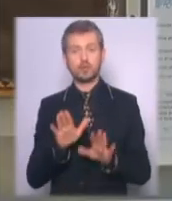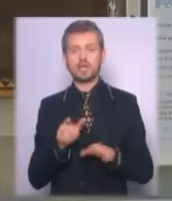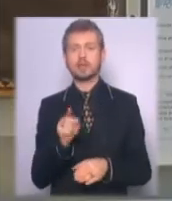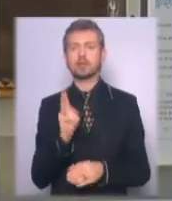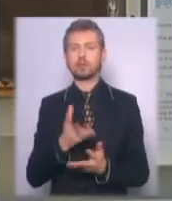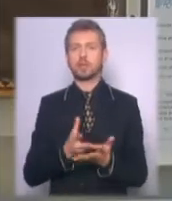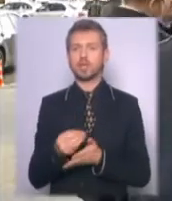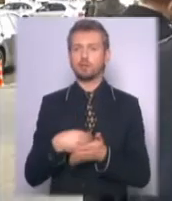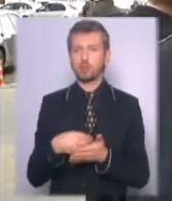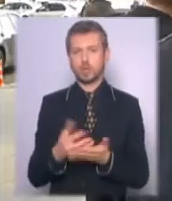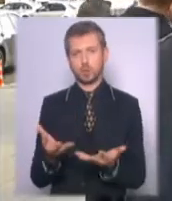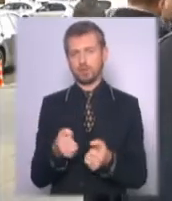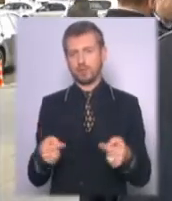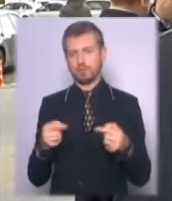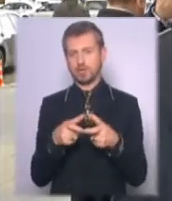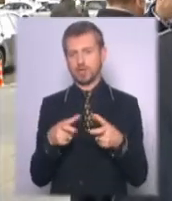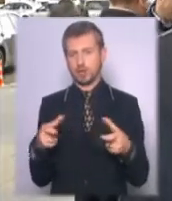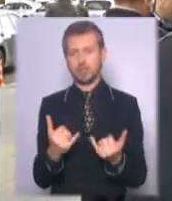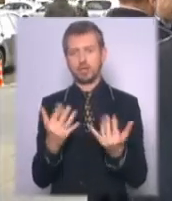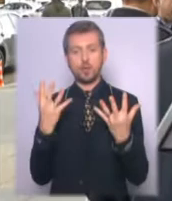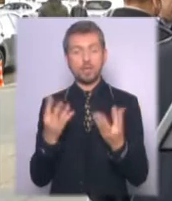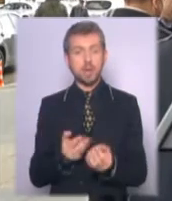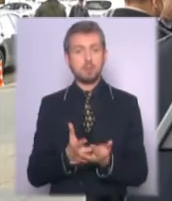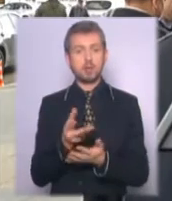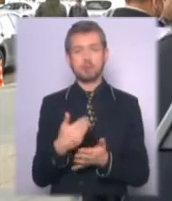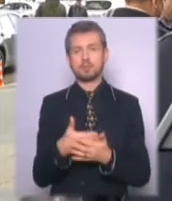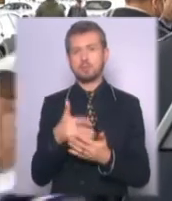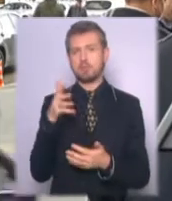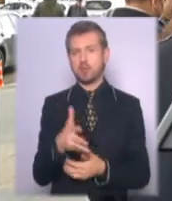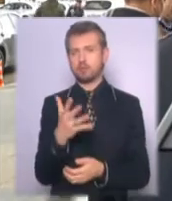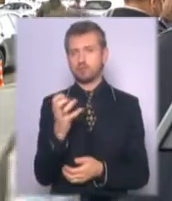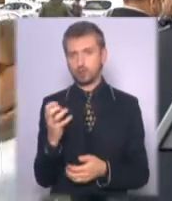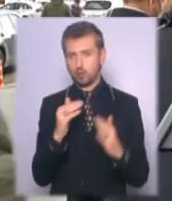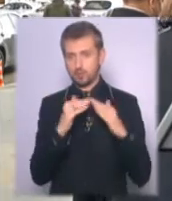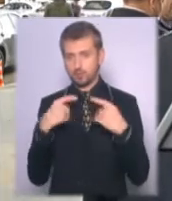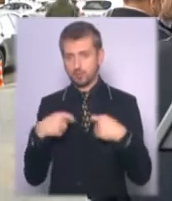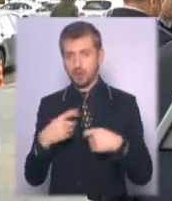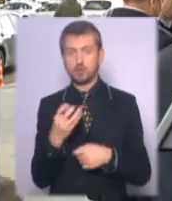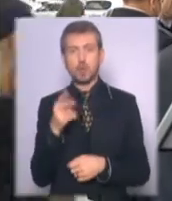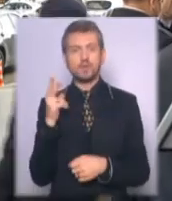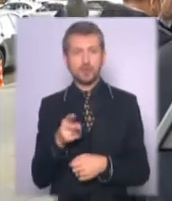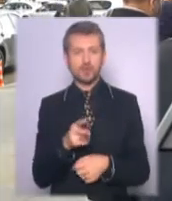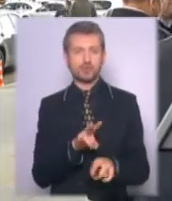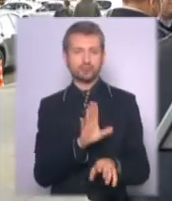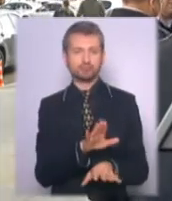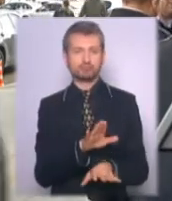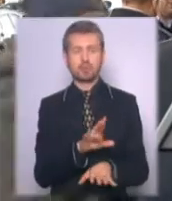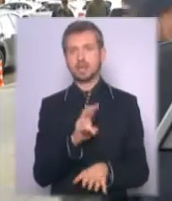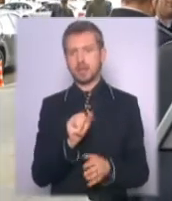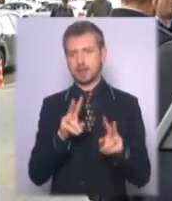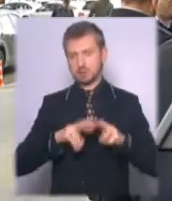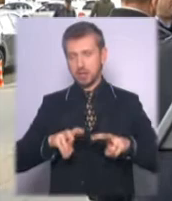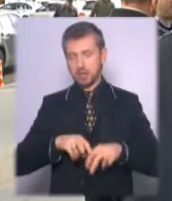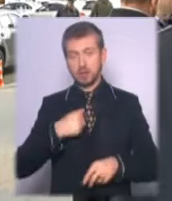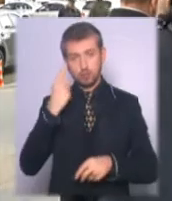отримав відповідний талон. На сьогоднішній день проплатили пайову порядка 5500 конструкцій, і ще 2000 заявок знаходяться на розгляді. Я думаю, що кількість